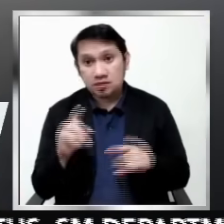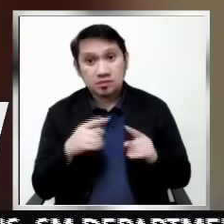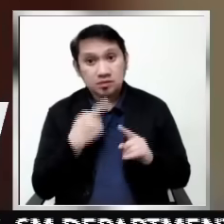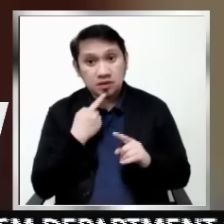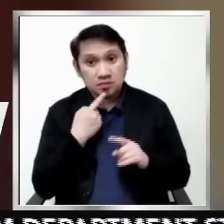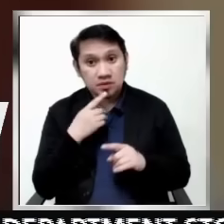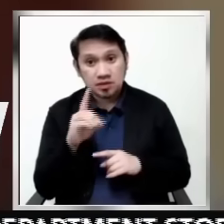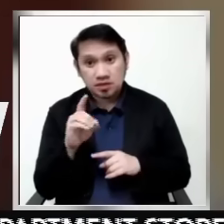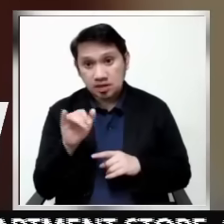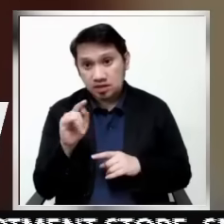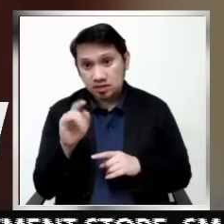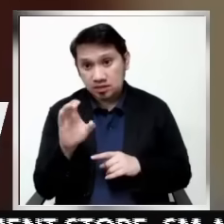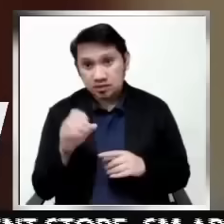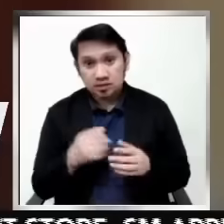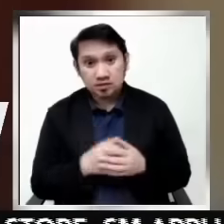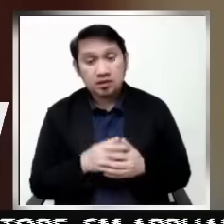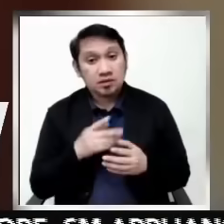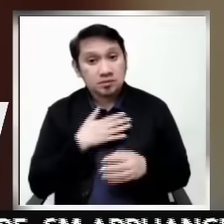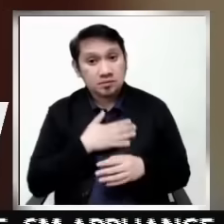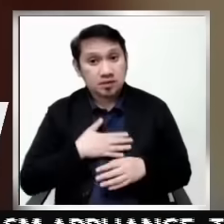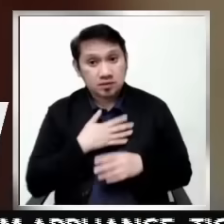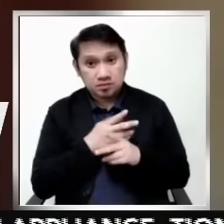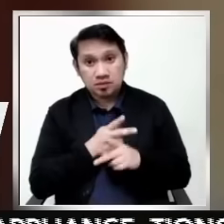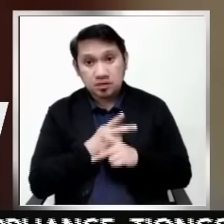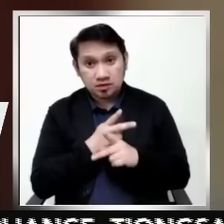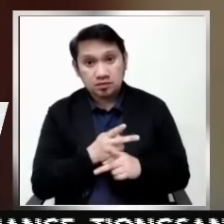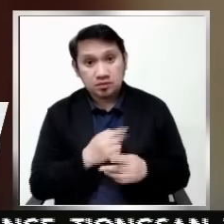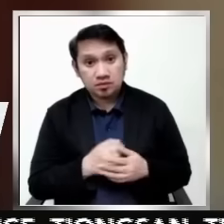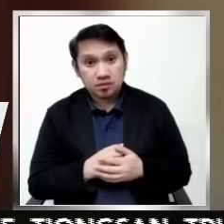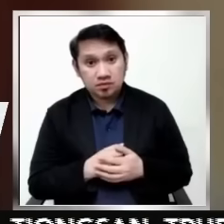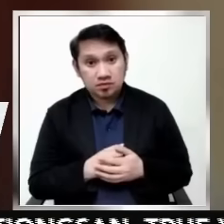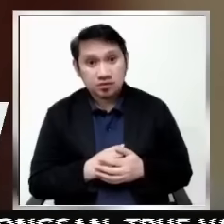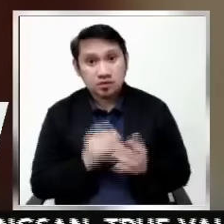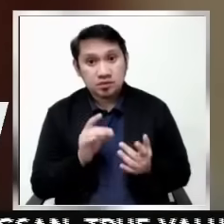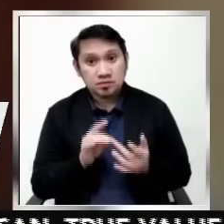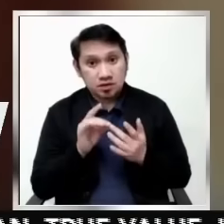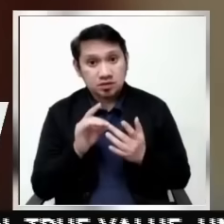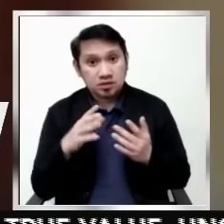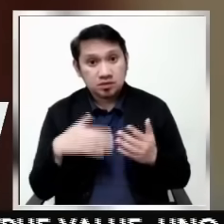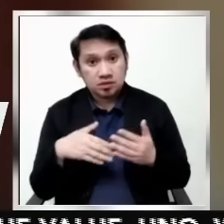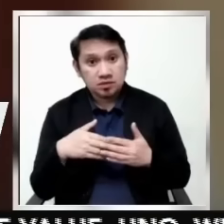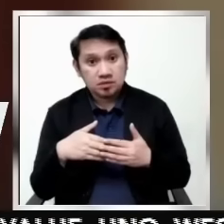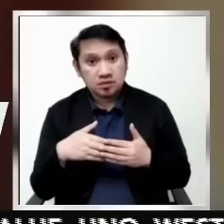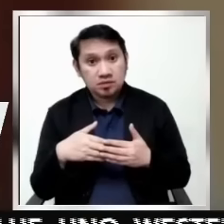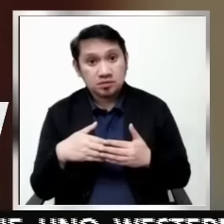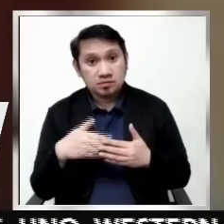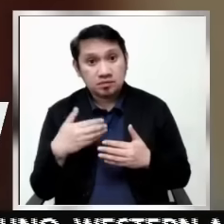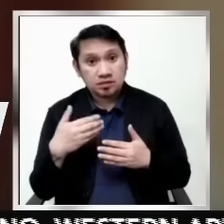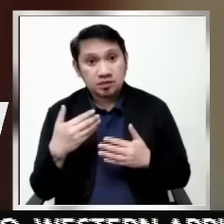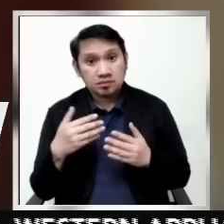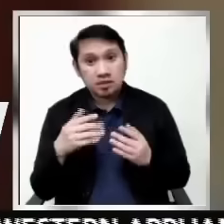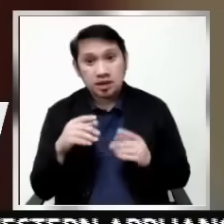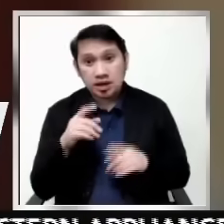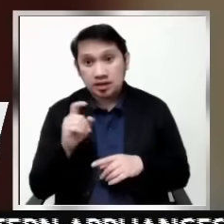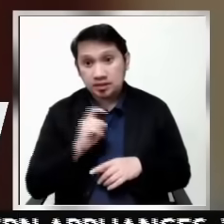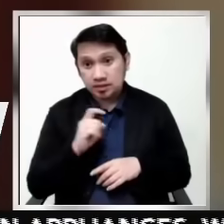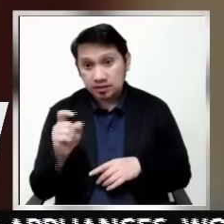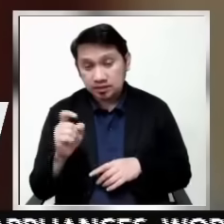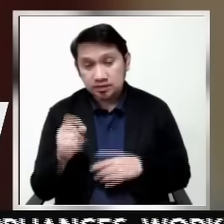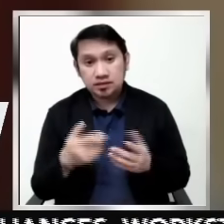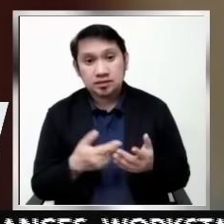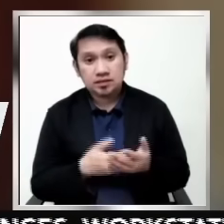DICT. Dapat mag-ingat tayo, lalo sa mga darating na mga scam text, mga phishing.